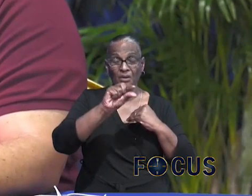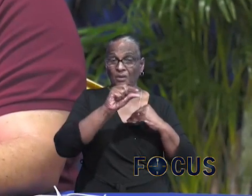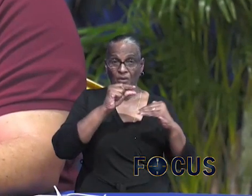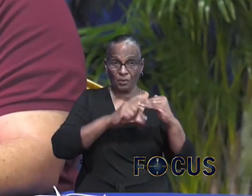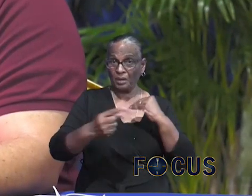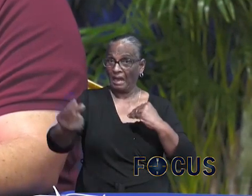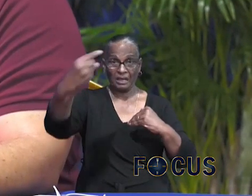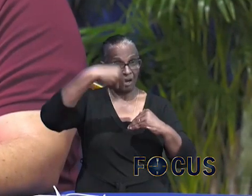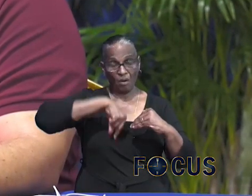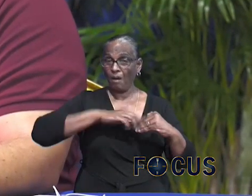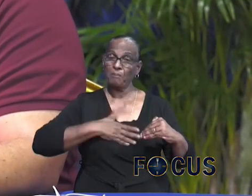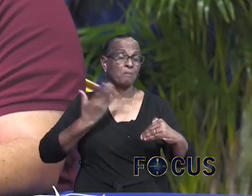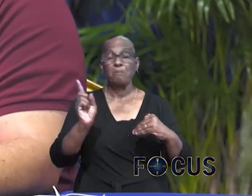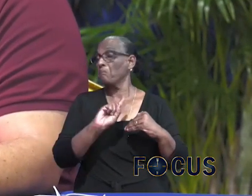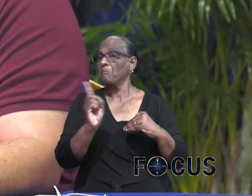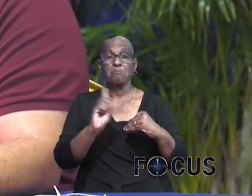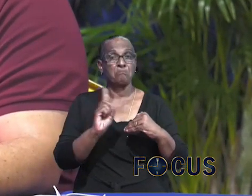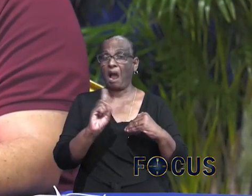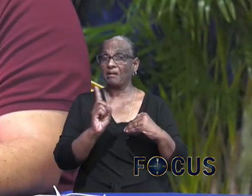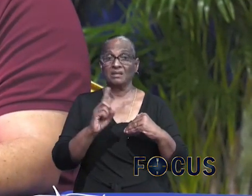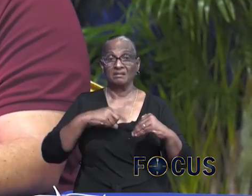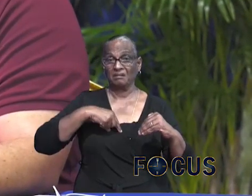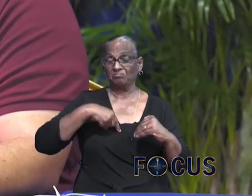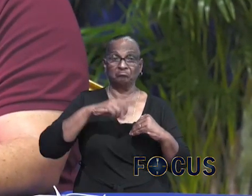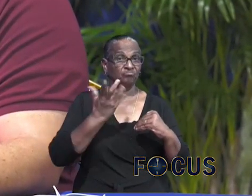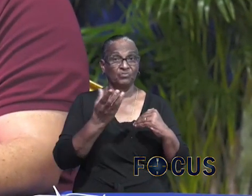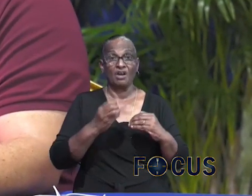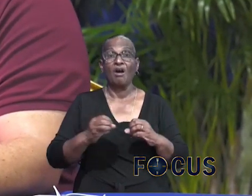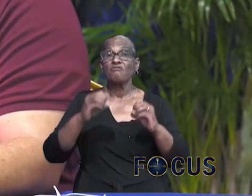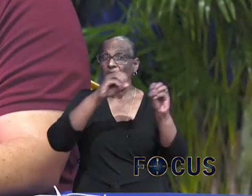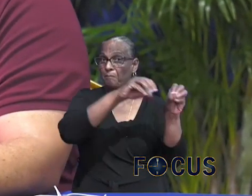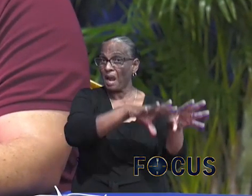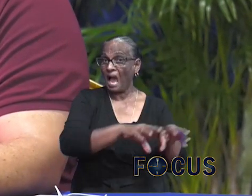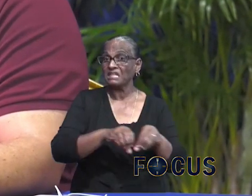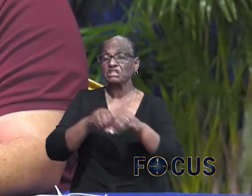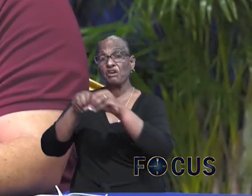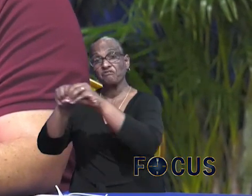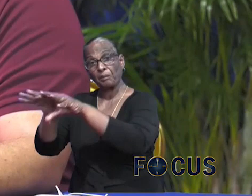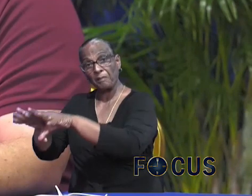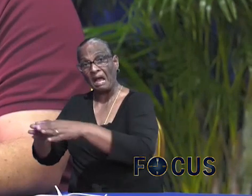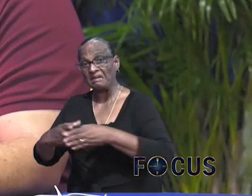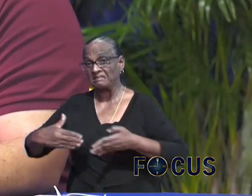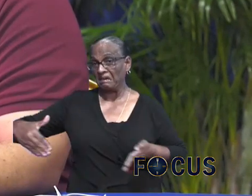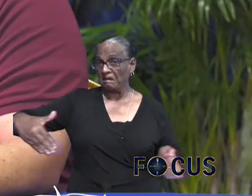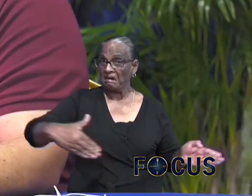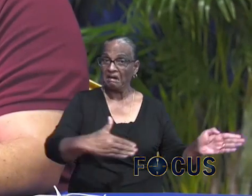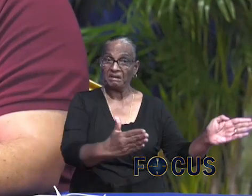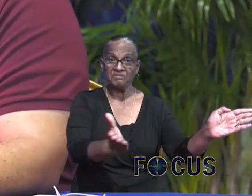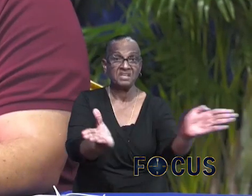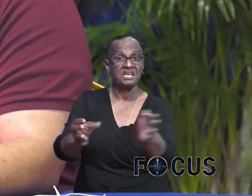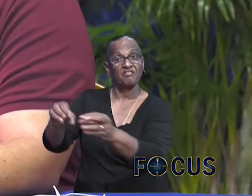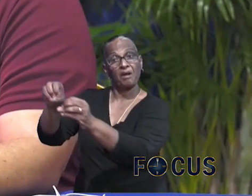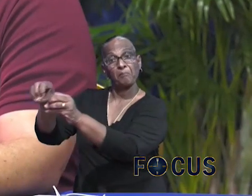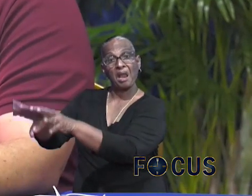wel toestemming voor is gegeven, is dat er verplaatsingen plaatsvinden op de rivier, aan beide